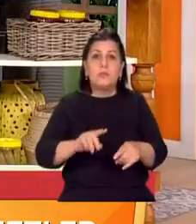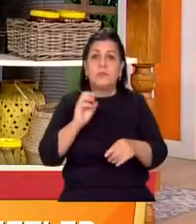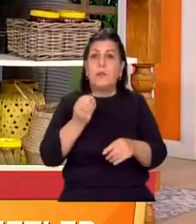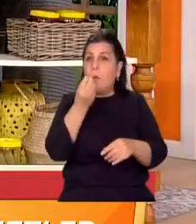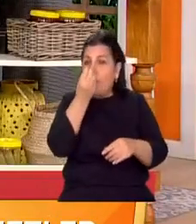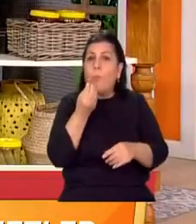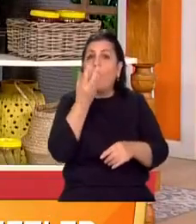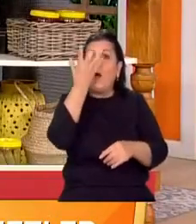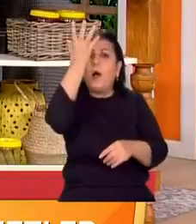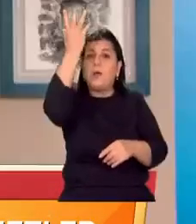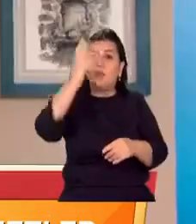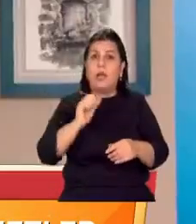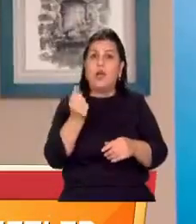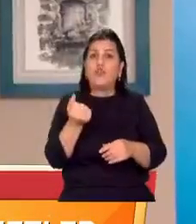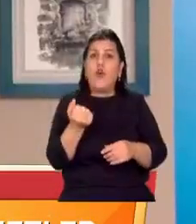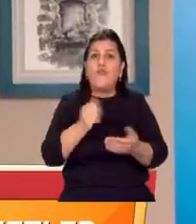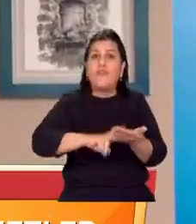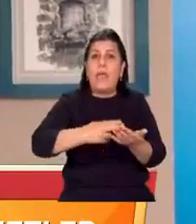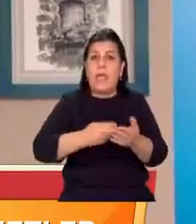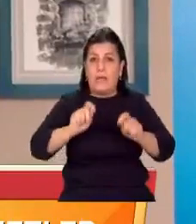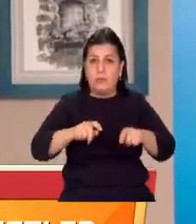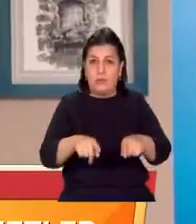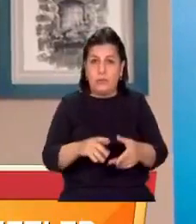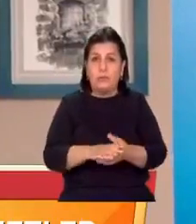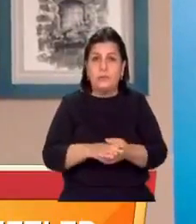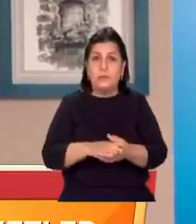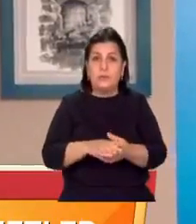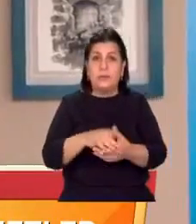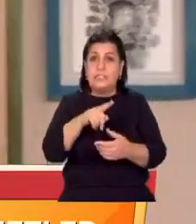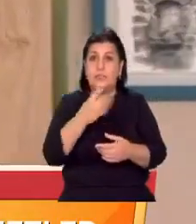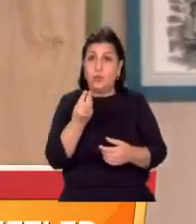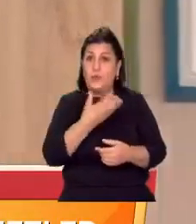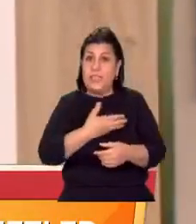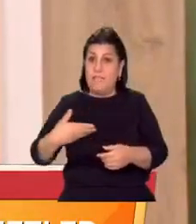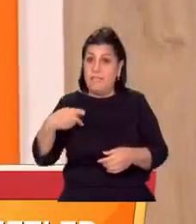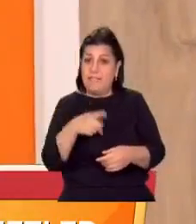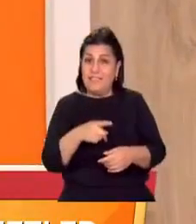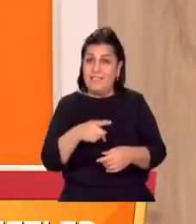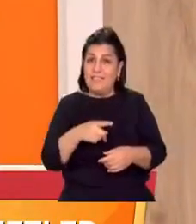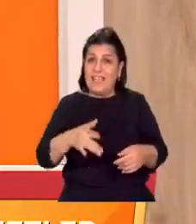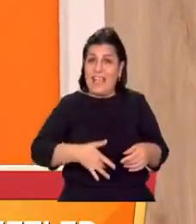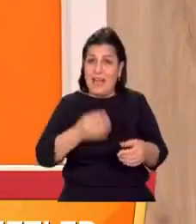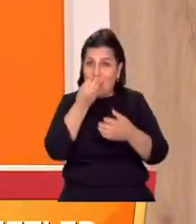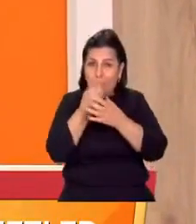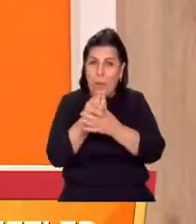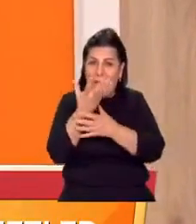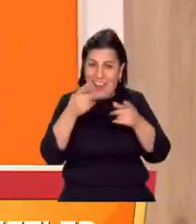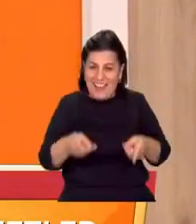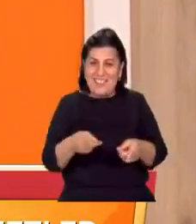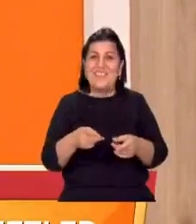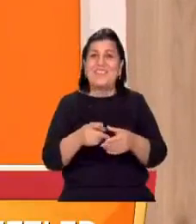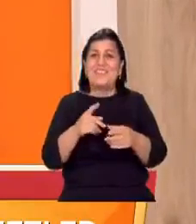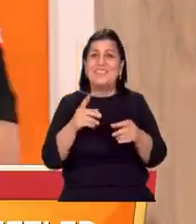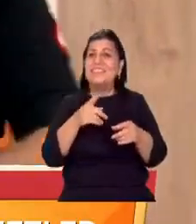buharda köfte yapacağım ben bugün aynı zamanda sizin en çok sevdiğiniz karnabahar brüksel lahanası